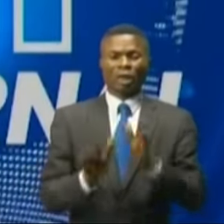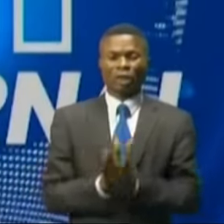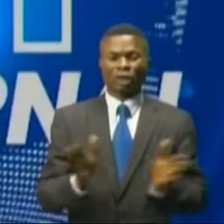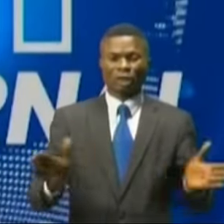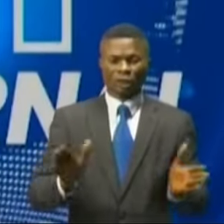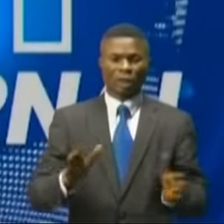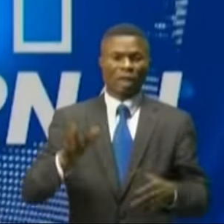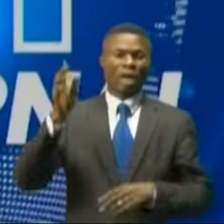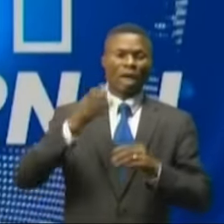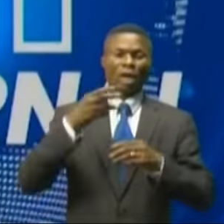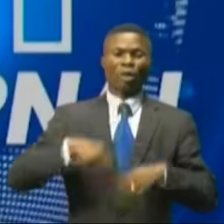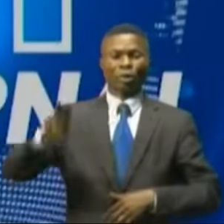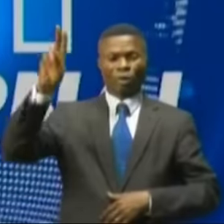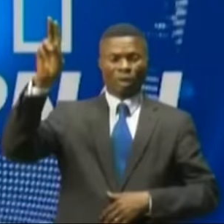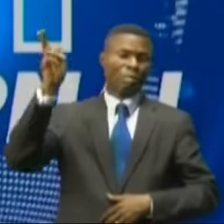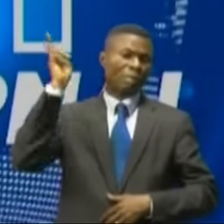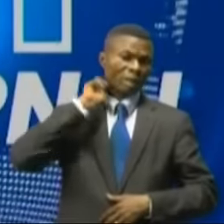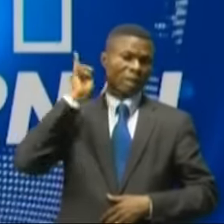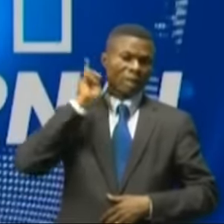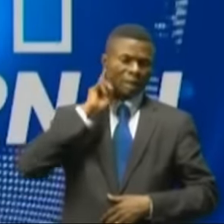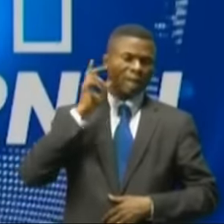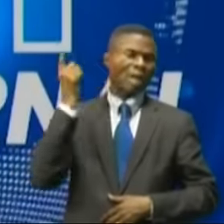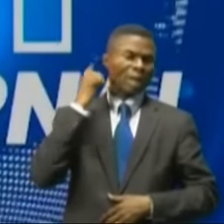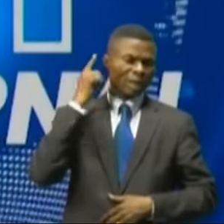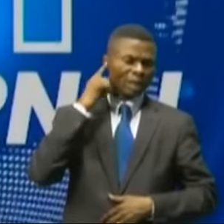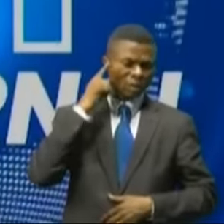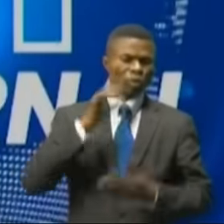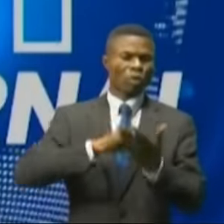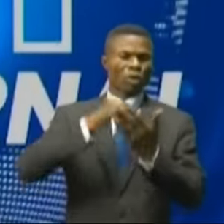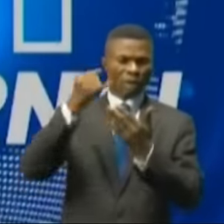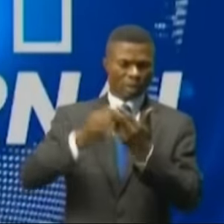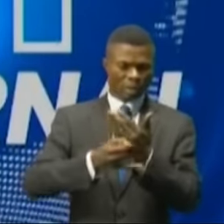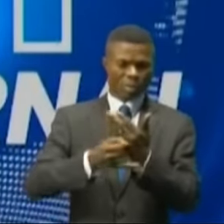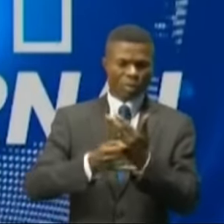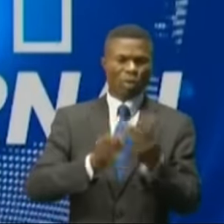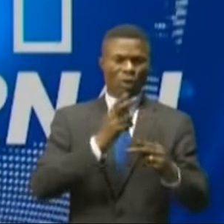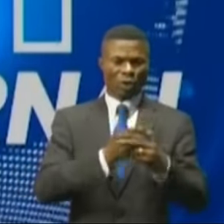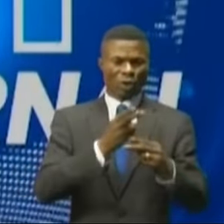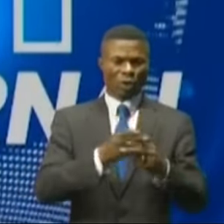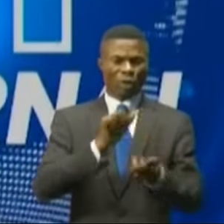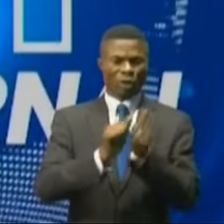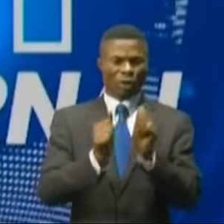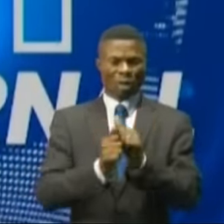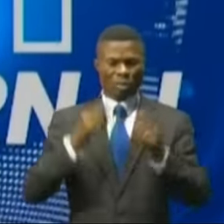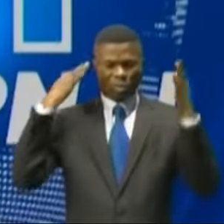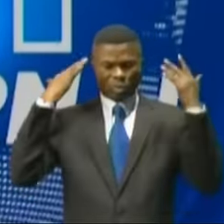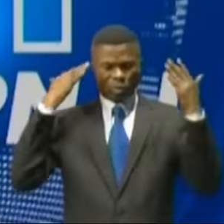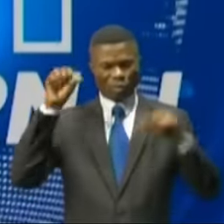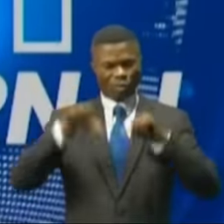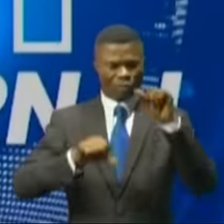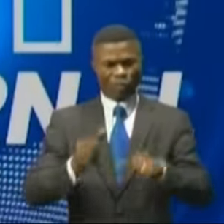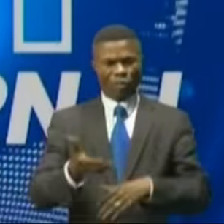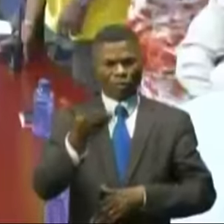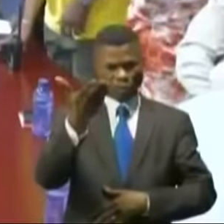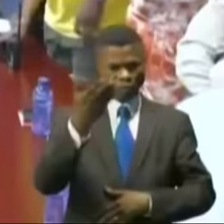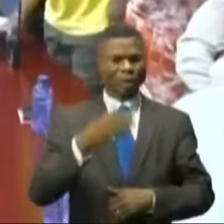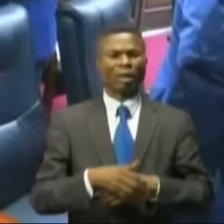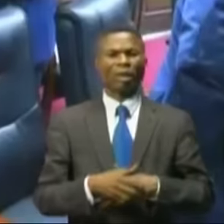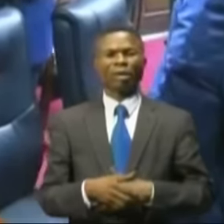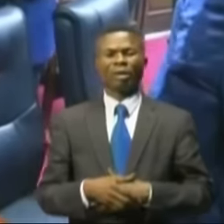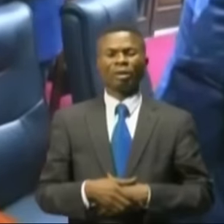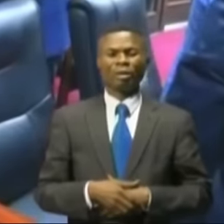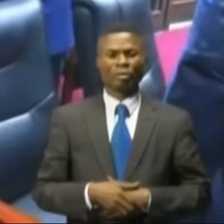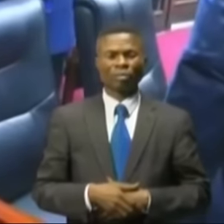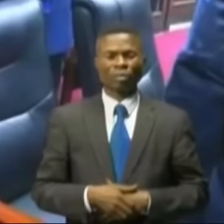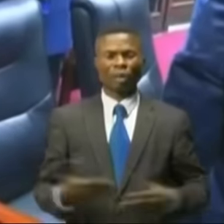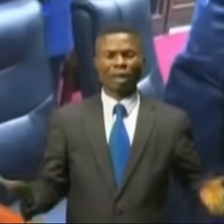majorité parlementaire. Il faut bien suivre les ambitions et gérer certaines frustrations. Alain Bikaye. C'est dans